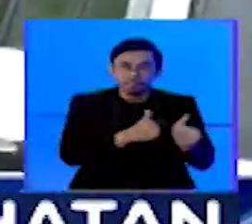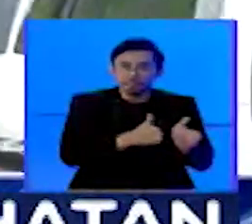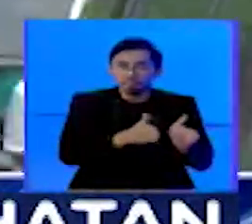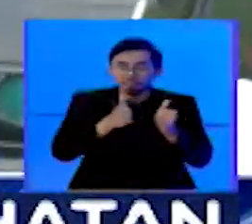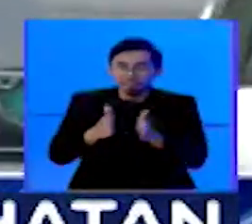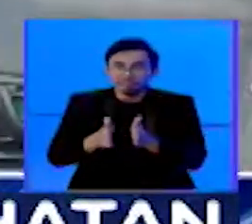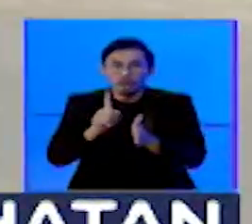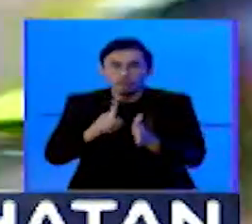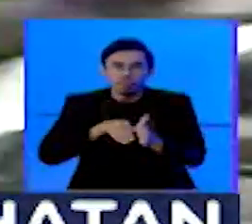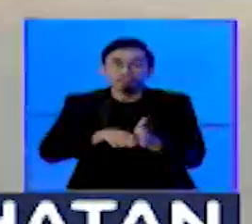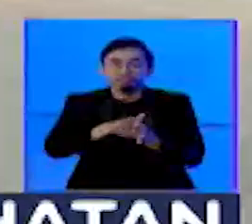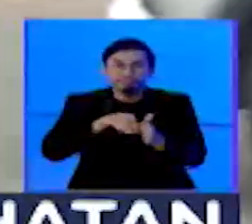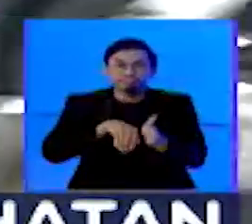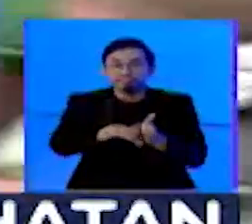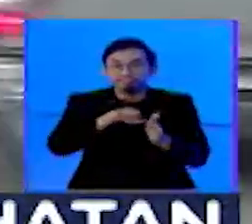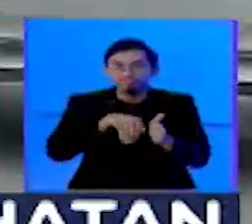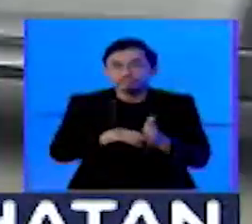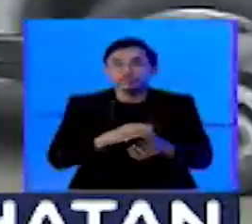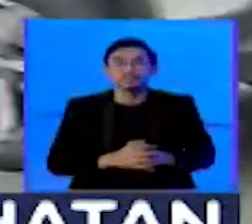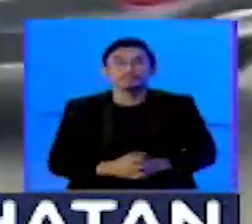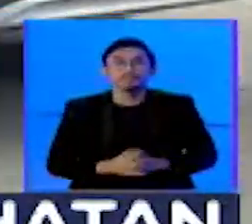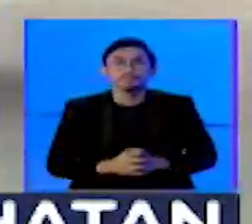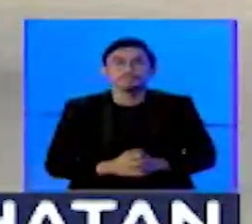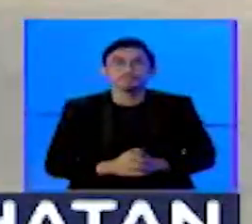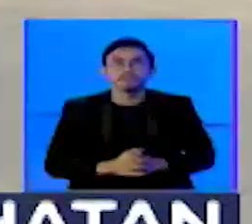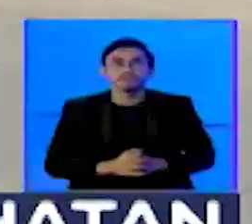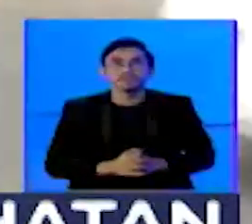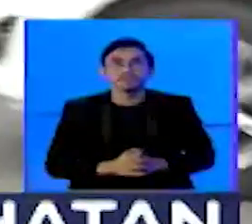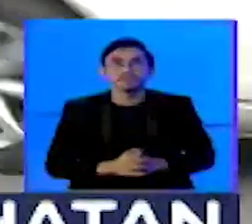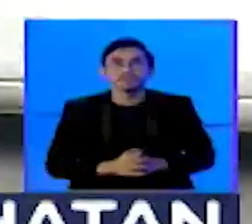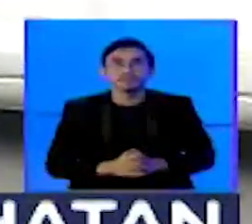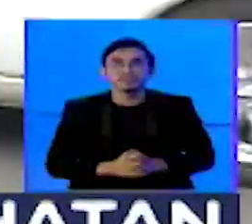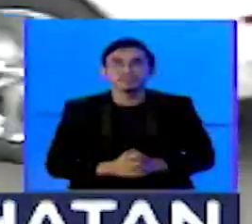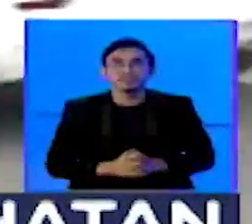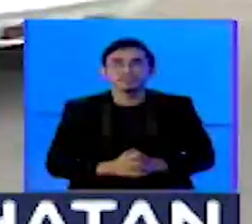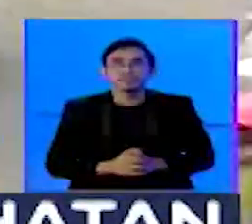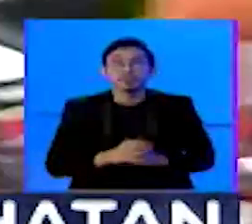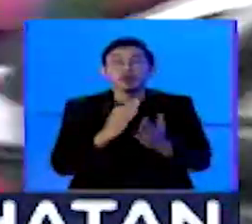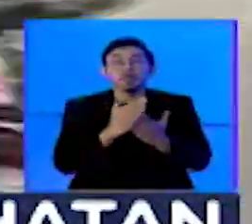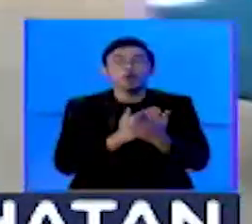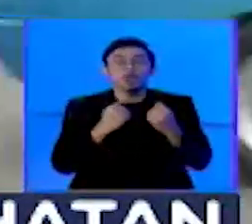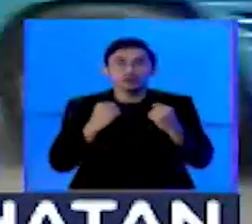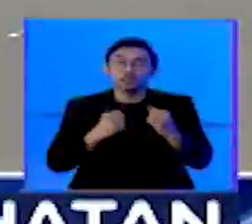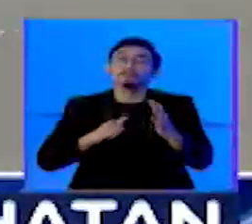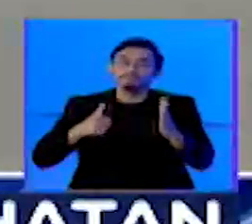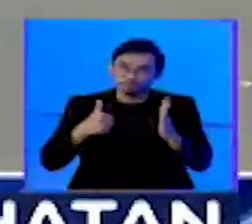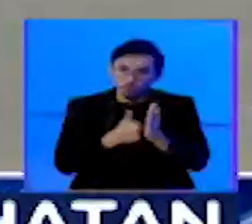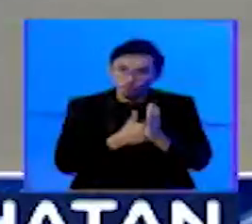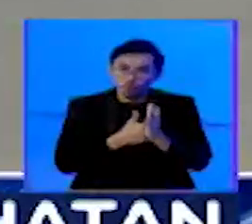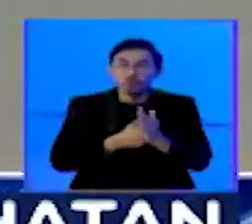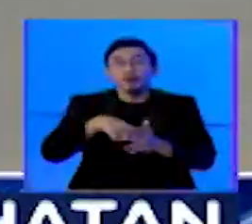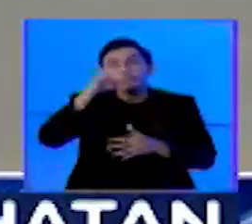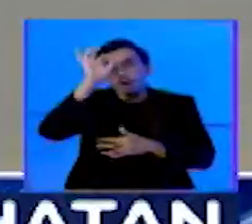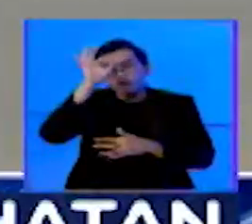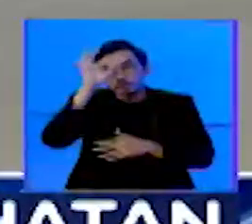oleh kendaraan tersebut. Selain mematuhi protokol kesehatan dan juga tata tertib lalu lintas, Satlantas Polres